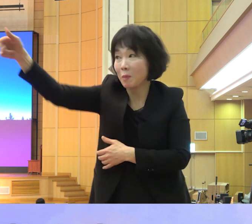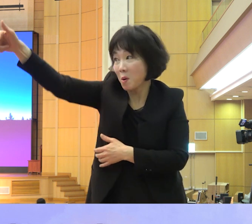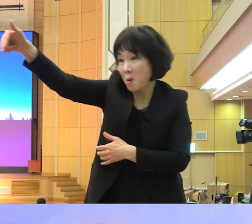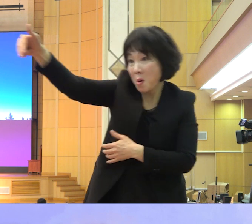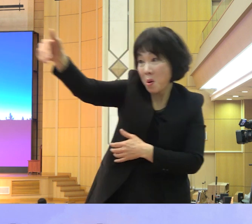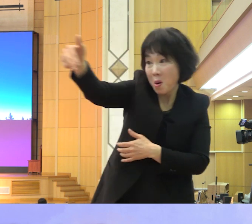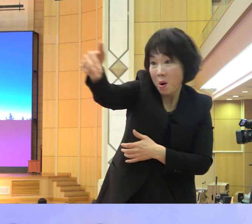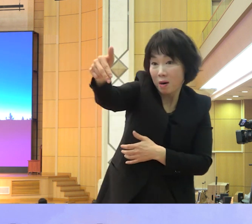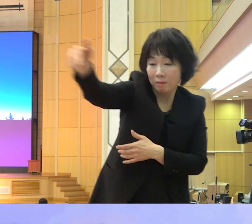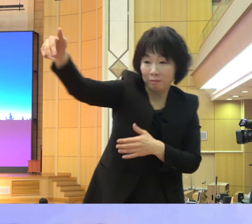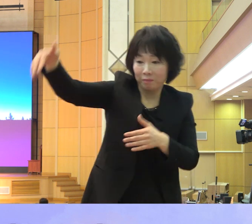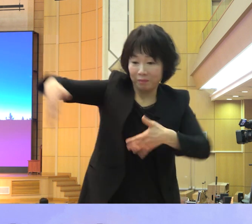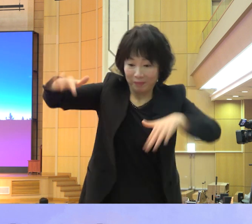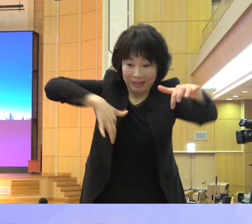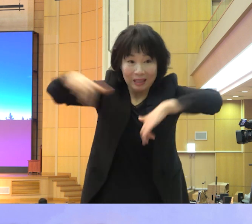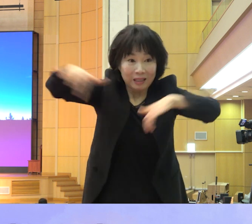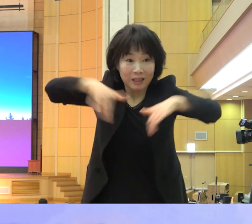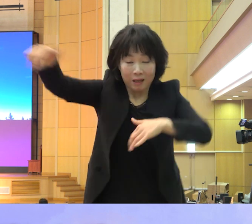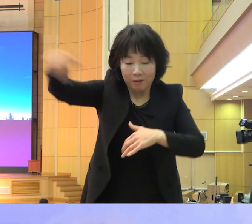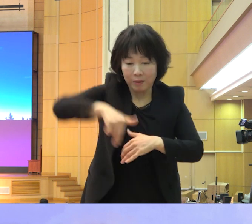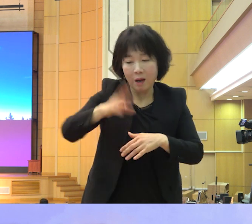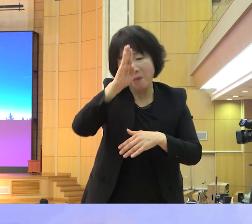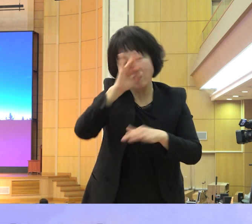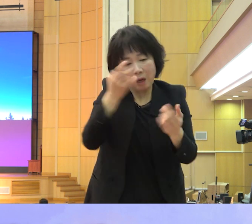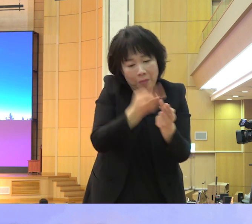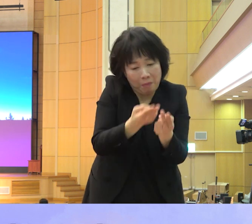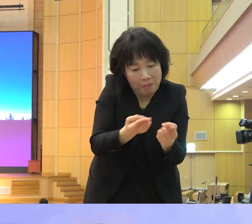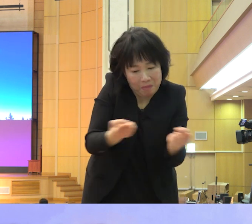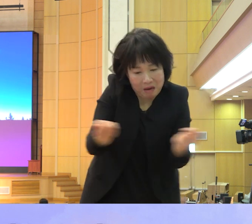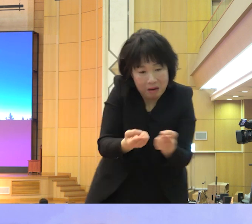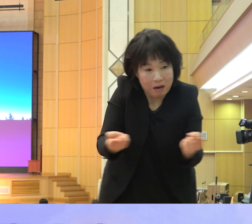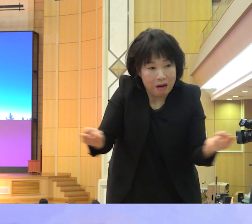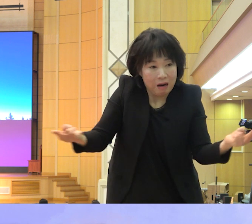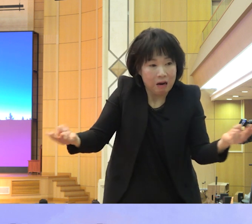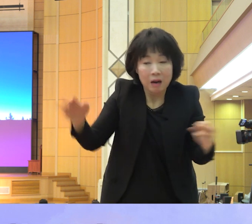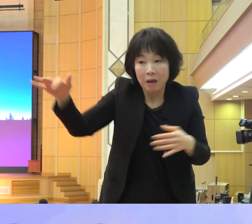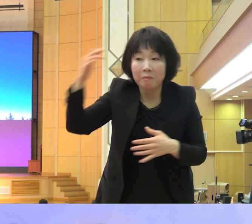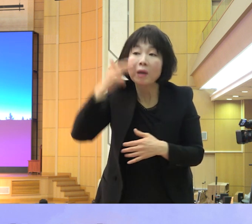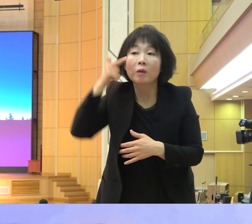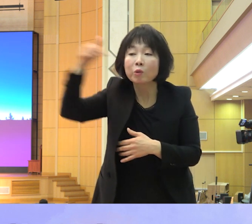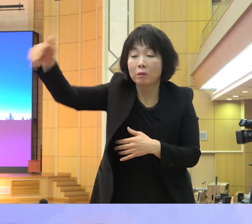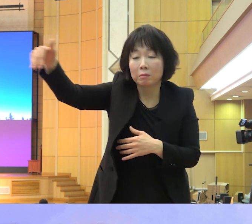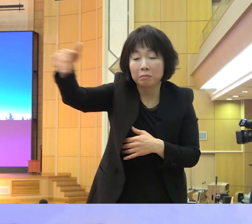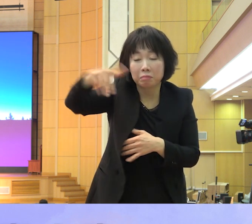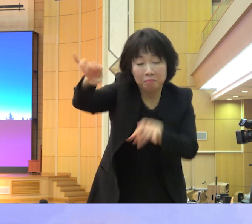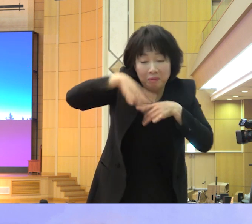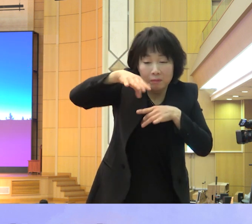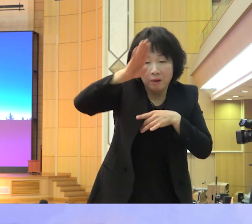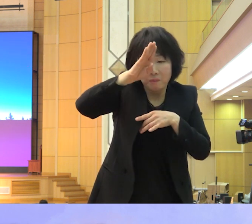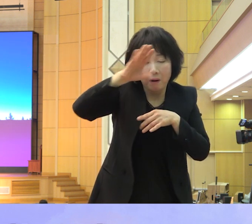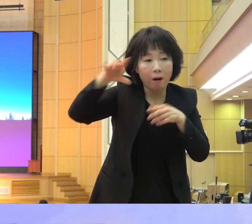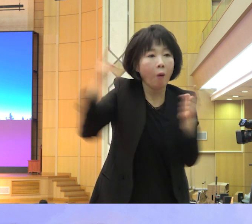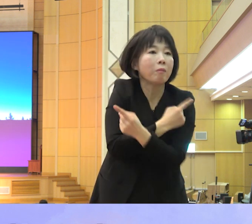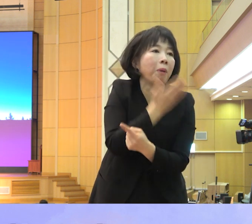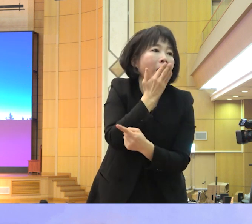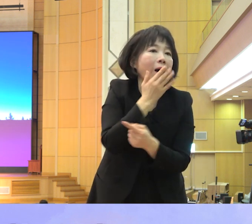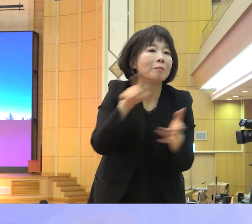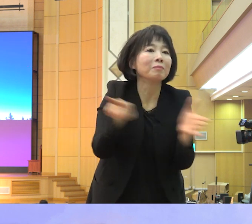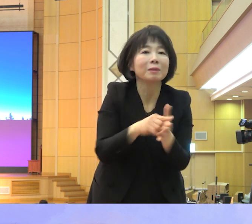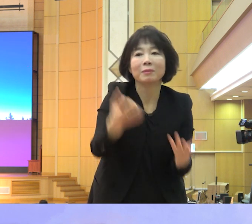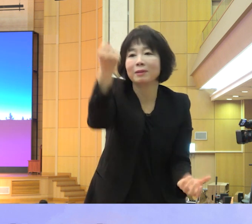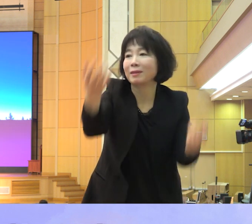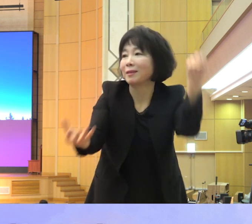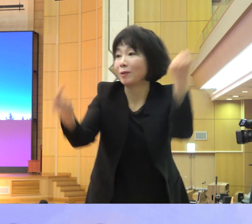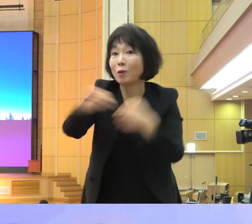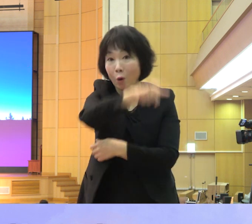누워 있으면 베드로가 지나다가 그림자만 다 낫겠다고 하는 그런 믿음으로 누워 있었던 것입니다. 그러니까 자기